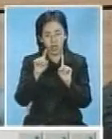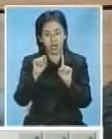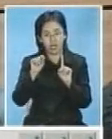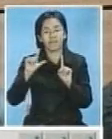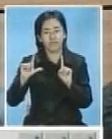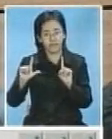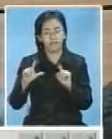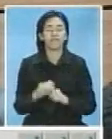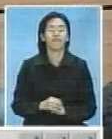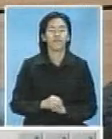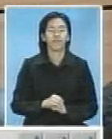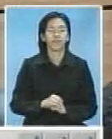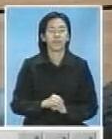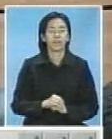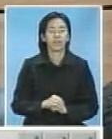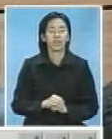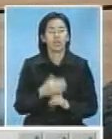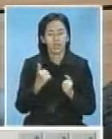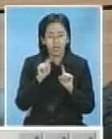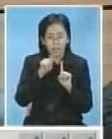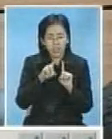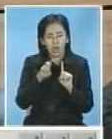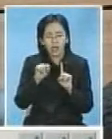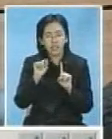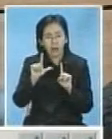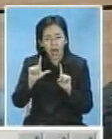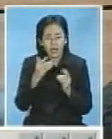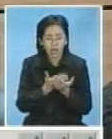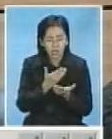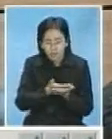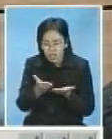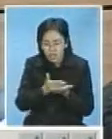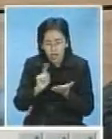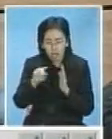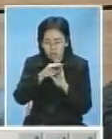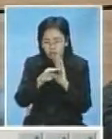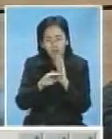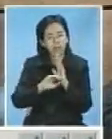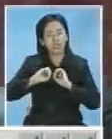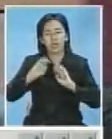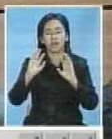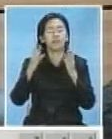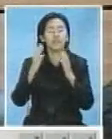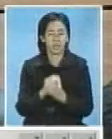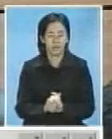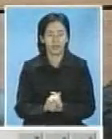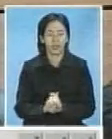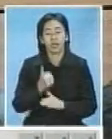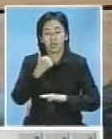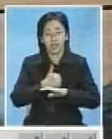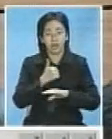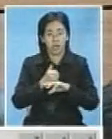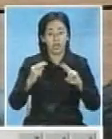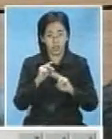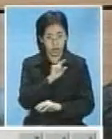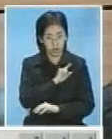1,720 ล้านบาทซึ่งยังไม่มีทิศทางที่ชัดเจนว่าจะเอาไปทำอะไรนะคะแต่ท่านได้เรียนถามท่านรัฐมนตรีที่รับผิดชอบ